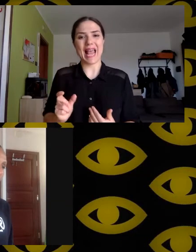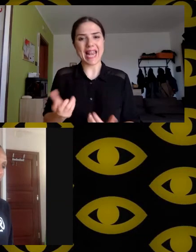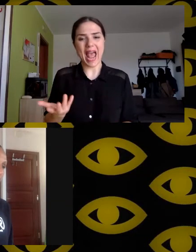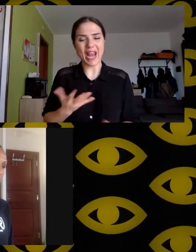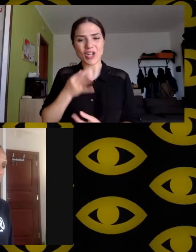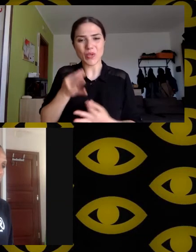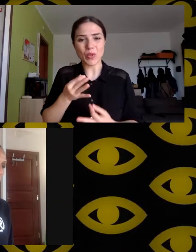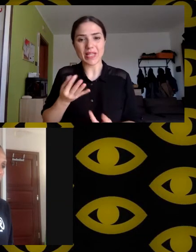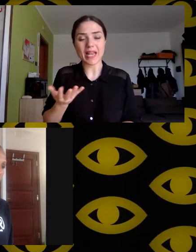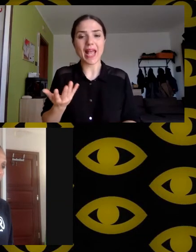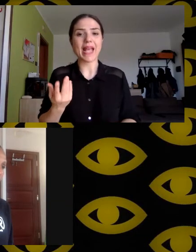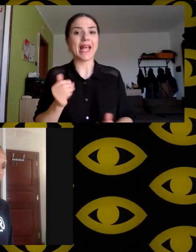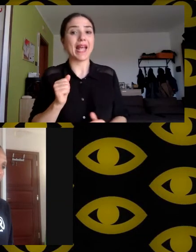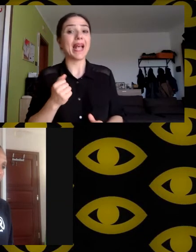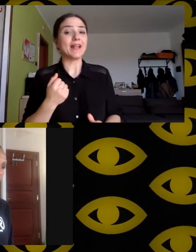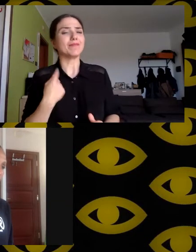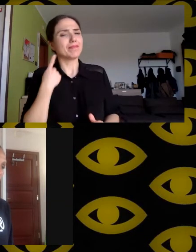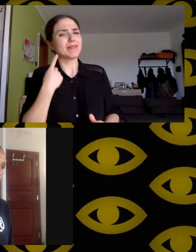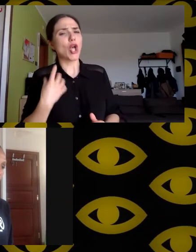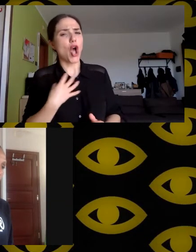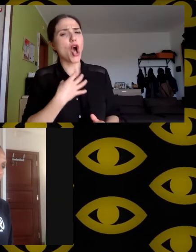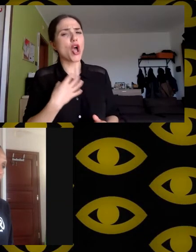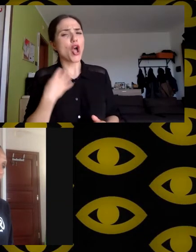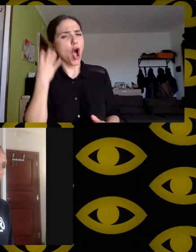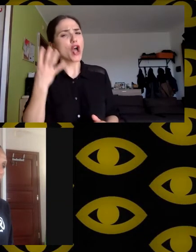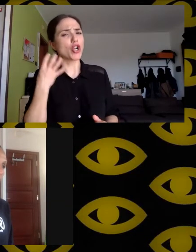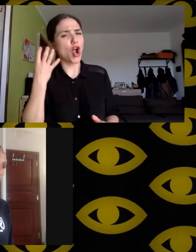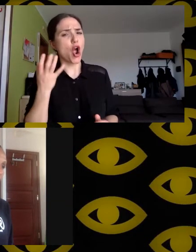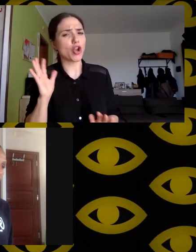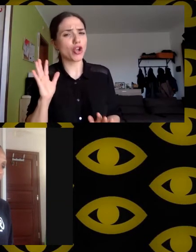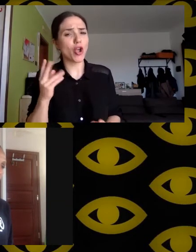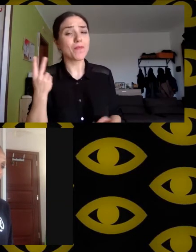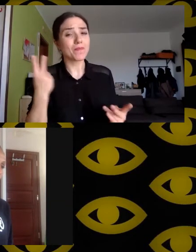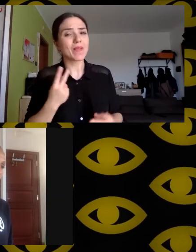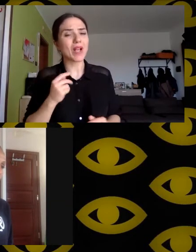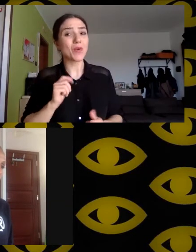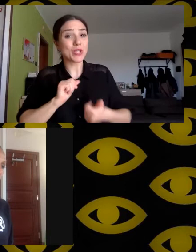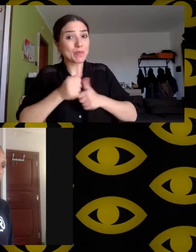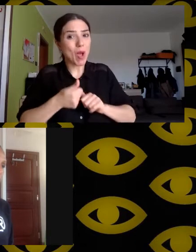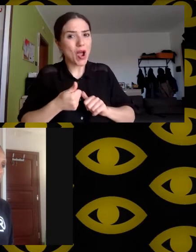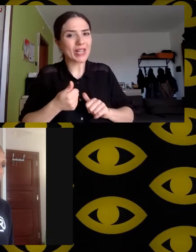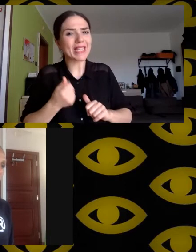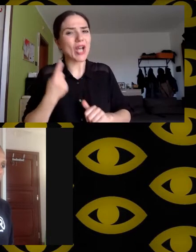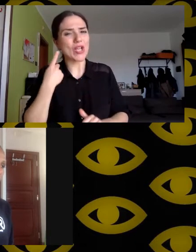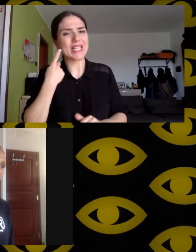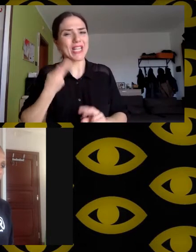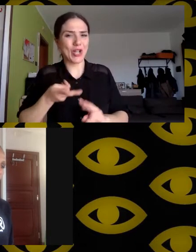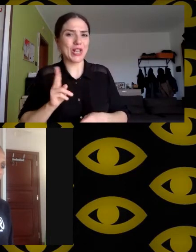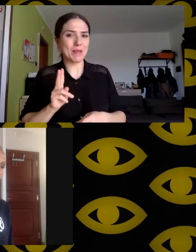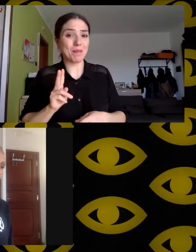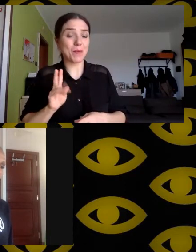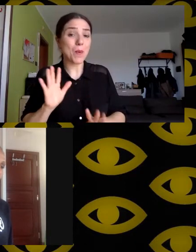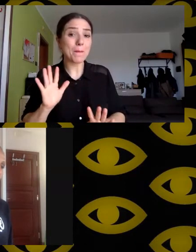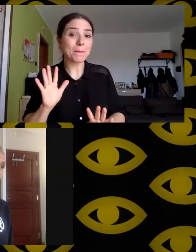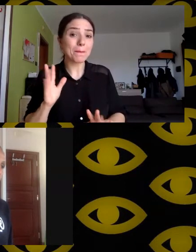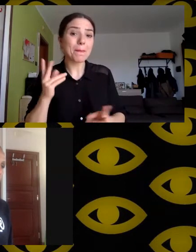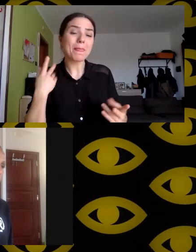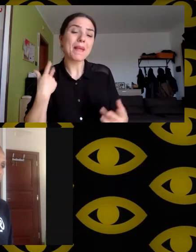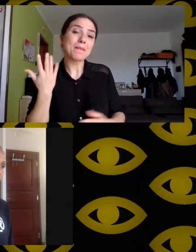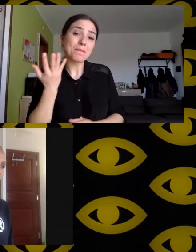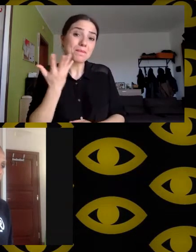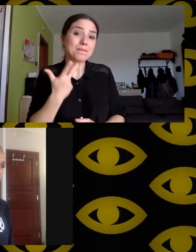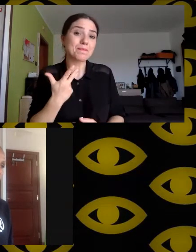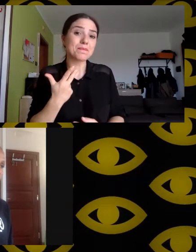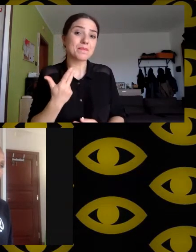veramente da tantissimo, e con lo sport l'ho chiaramente avvertito di più. però mi piacerebbe che virtualmente le persone